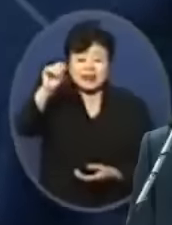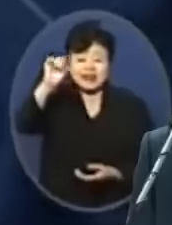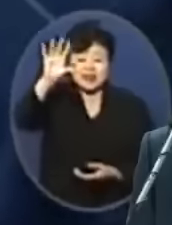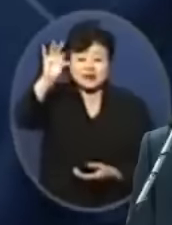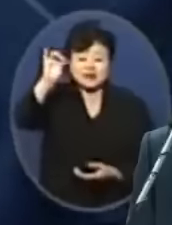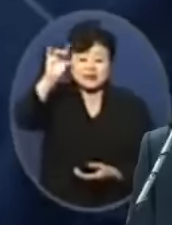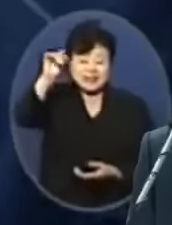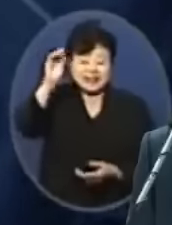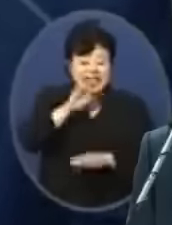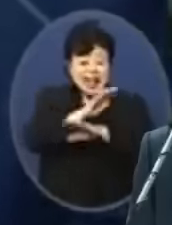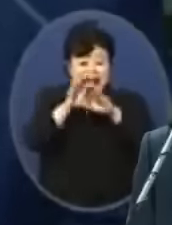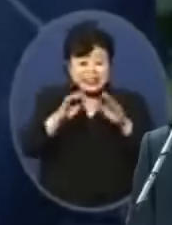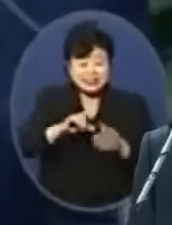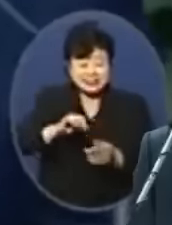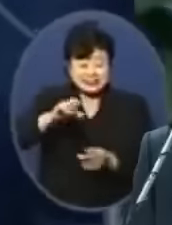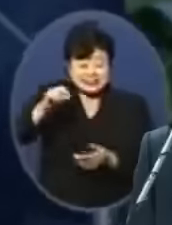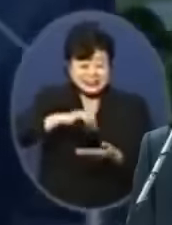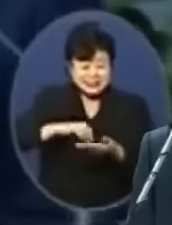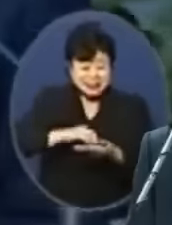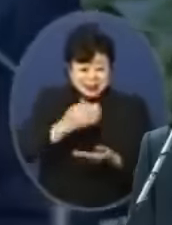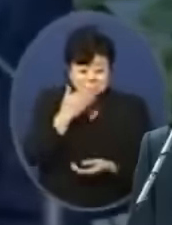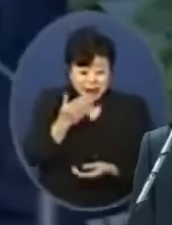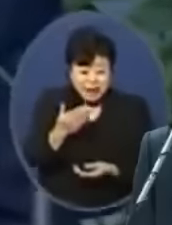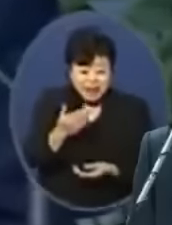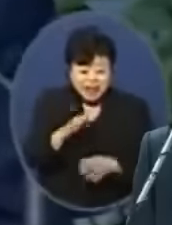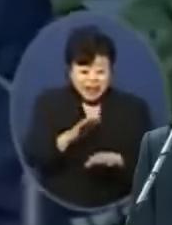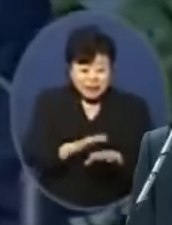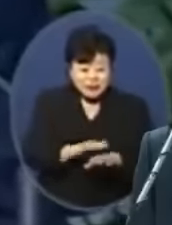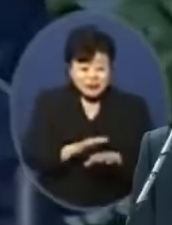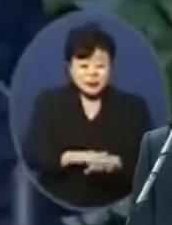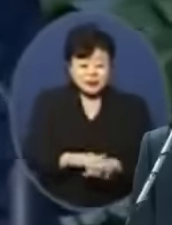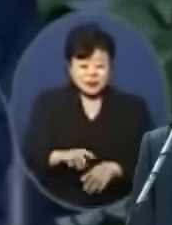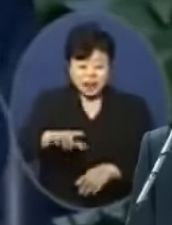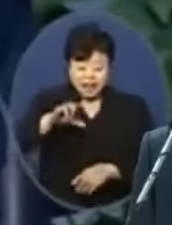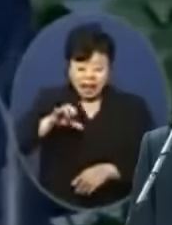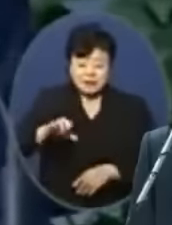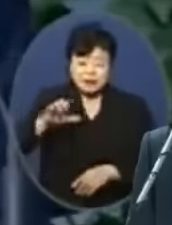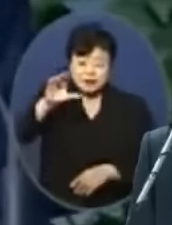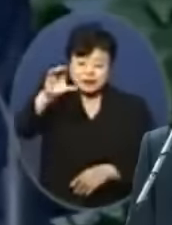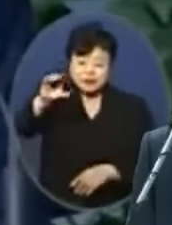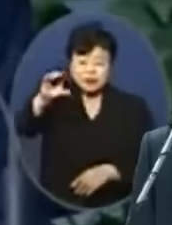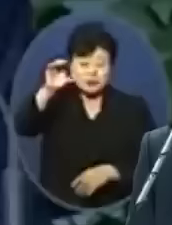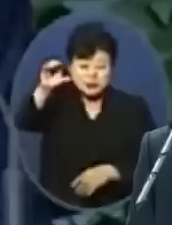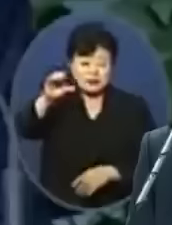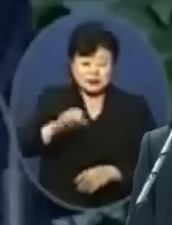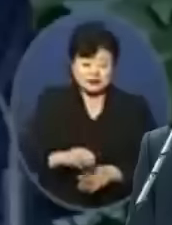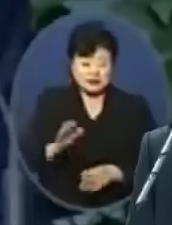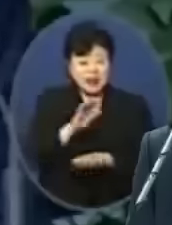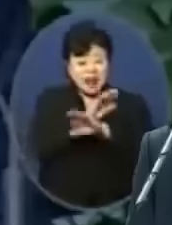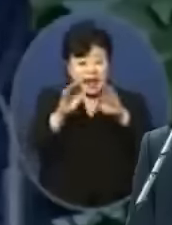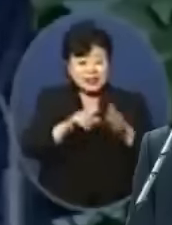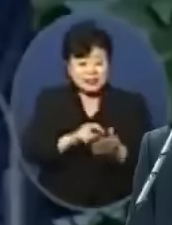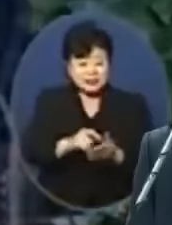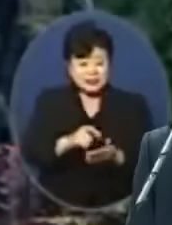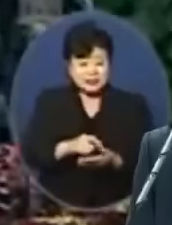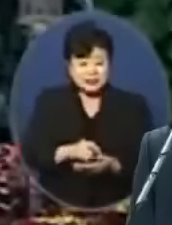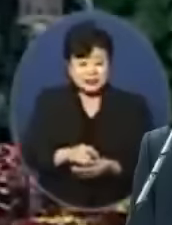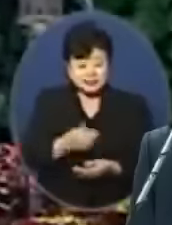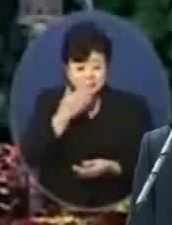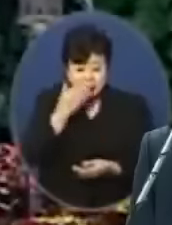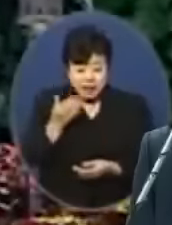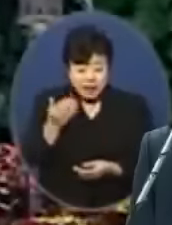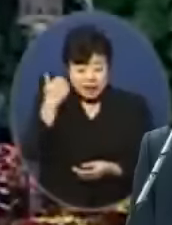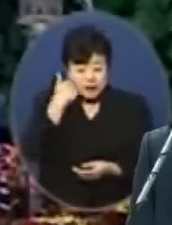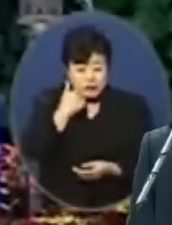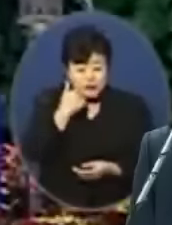셋 재어볼 수 있어요? 하나님은 손바닥을 뼘으로서 하늘을 재어볼 수 있는 것입니다.